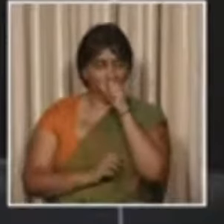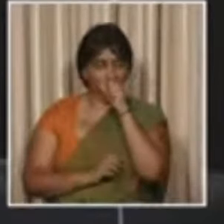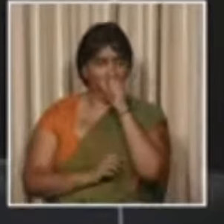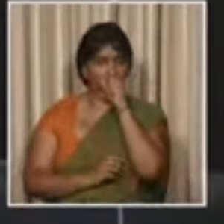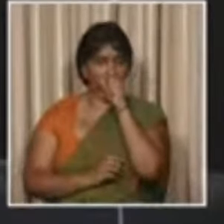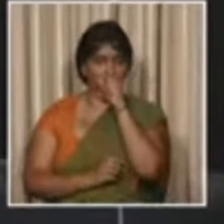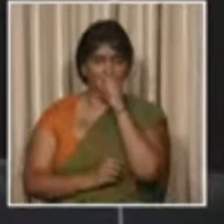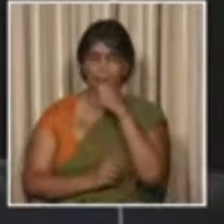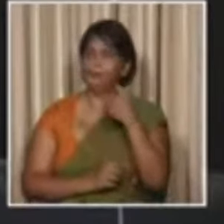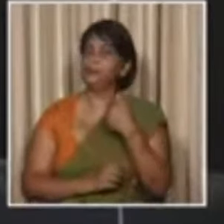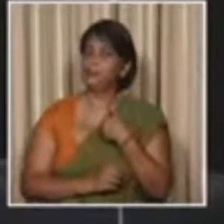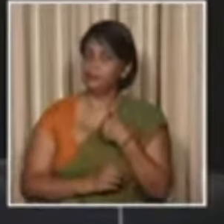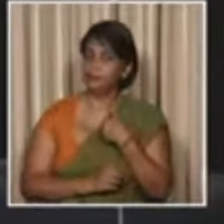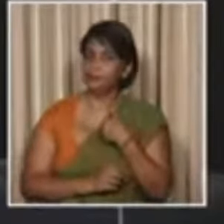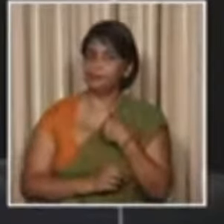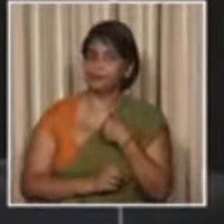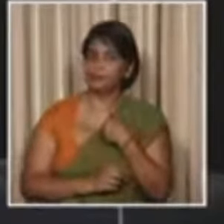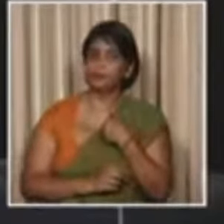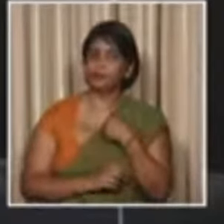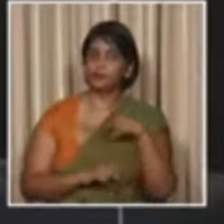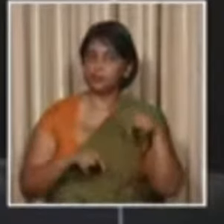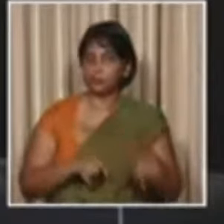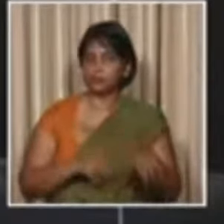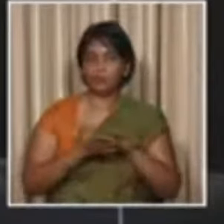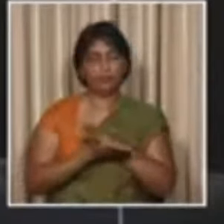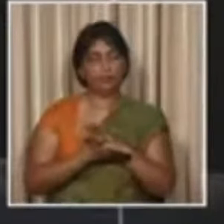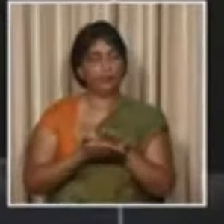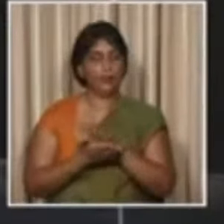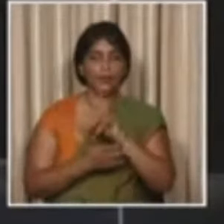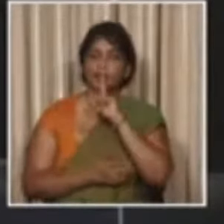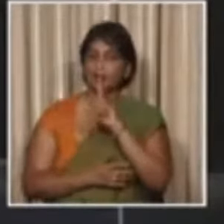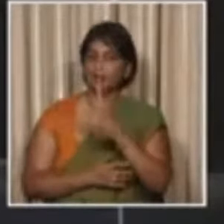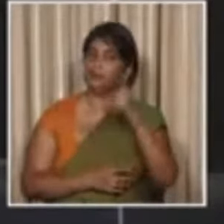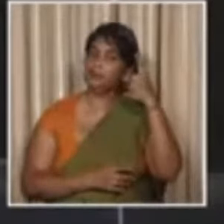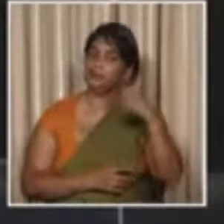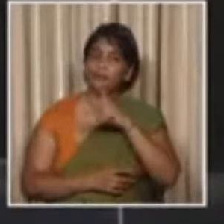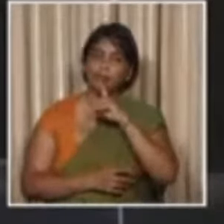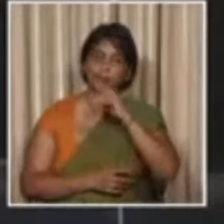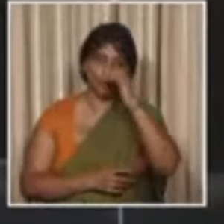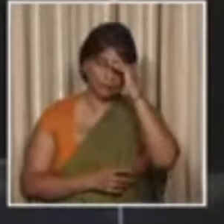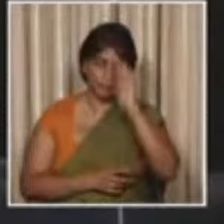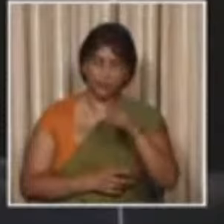අපි මම මෙතෙන්දි පැහැදිලිව කියන්න ඕනේ නියෝජ්‍ය කතානායකතුමනි,